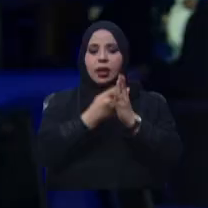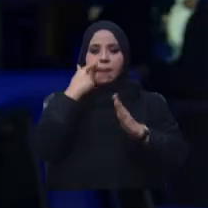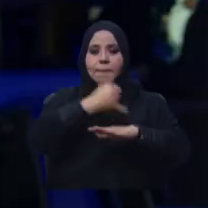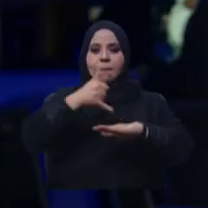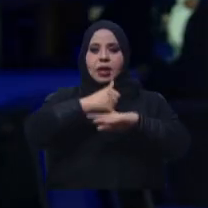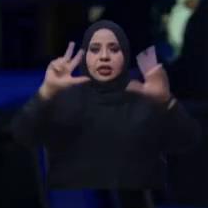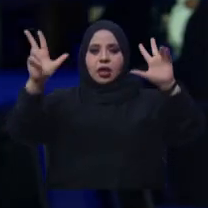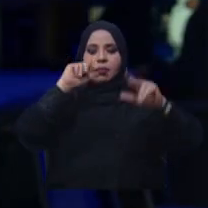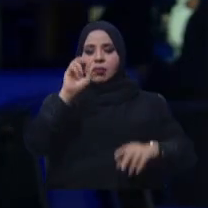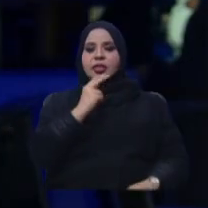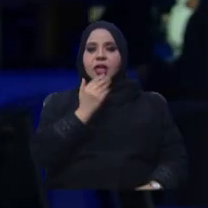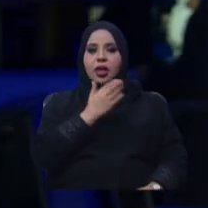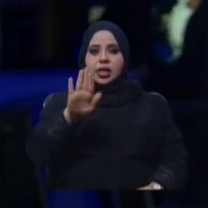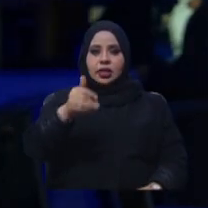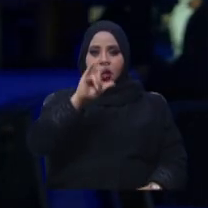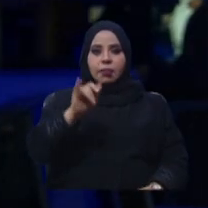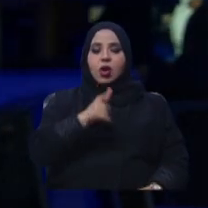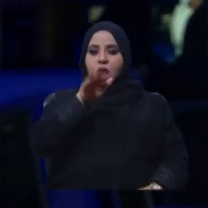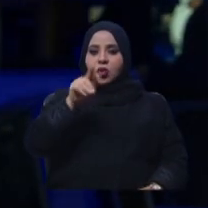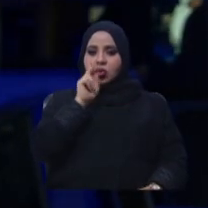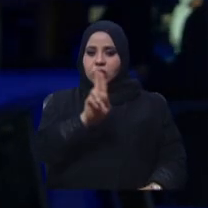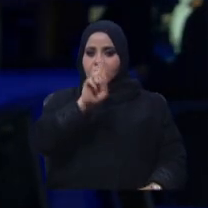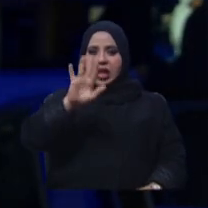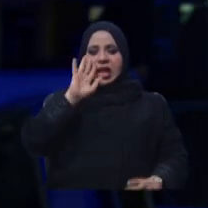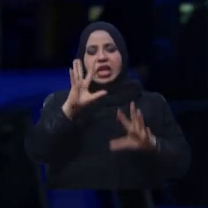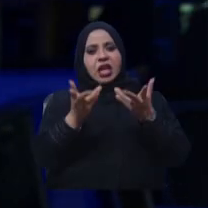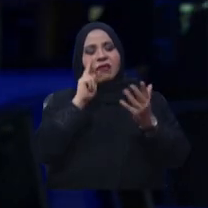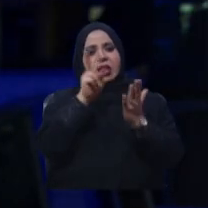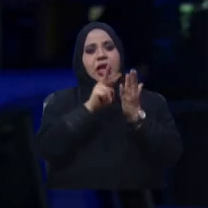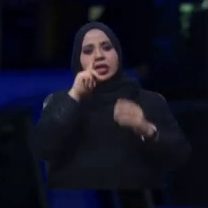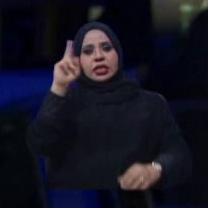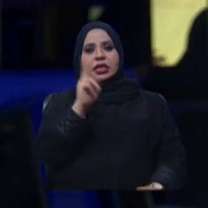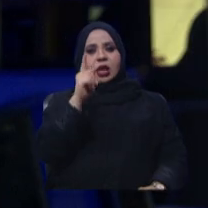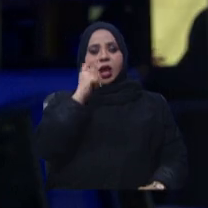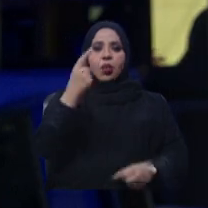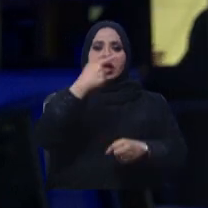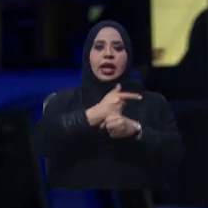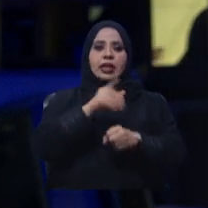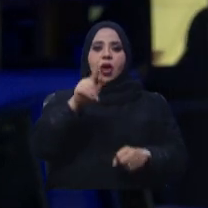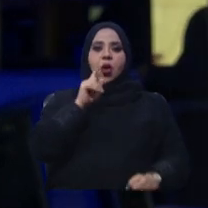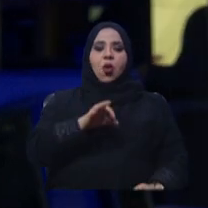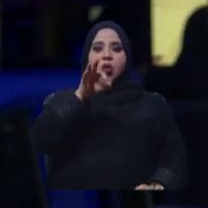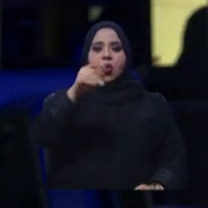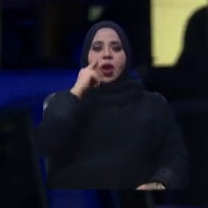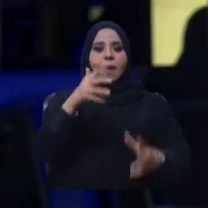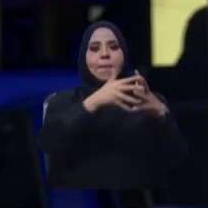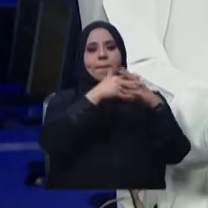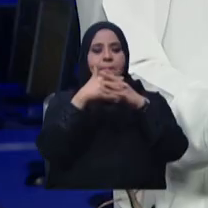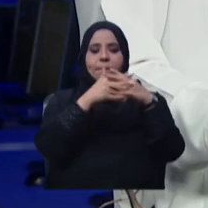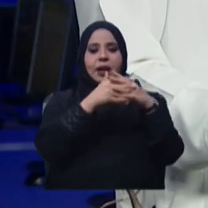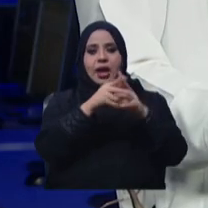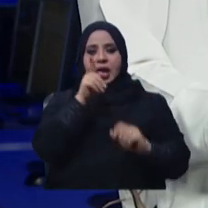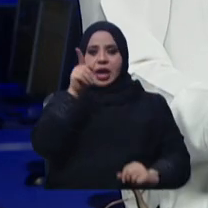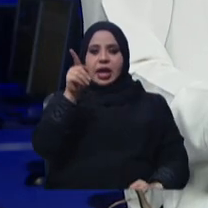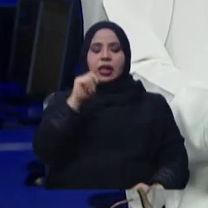أهلا بك بسام. إذن زيارة كانت يعني ناجحة بجميع المقاييس الدبلوماسية، ولكن كيف تقرأ أنت هذه